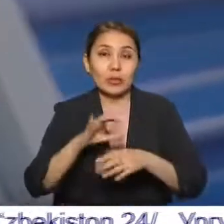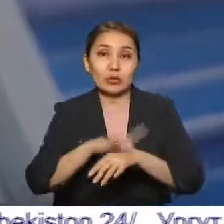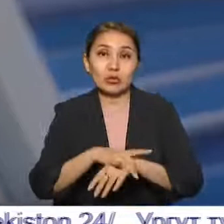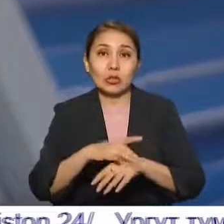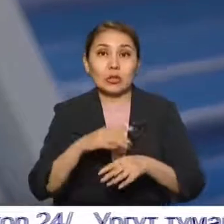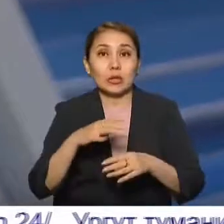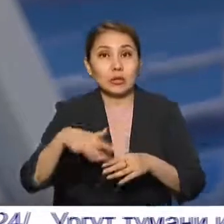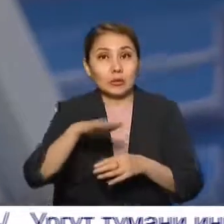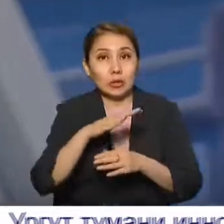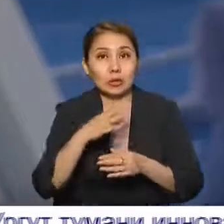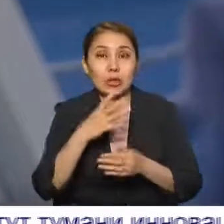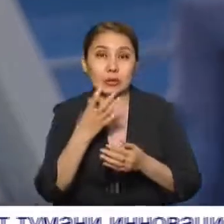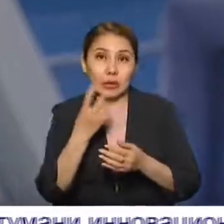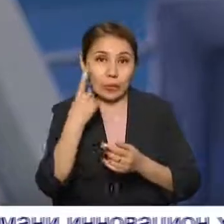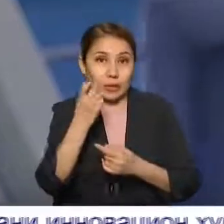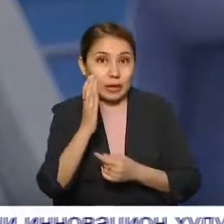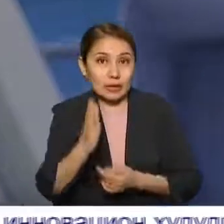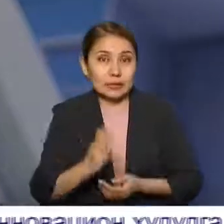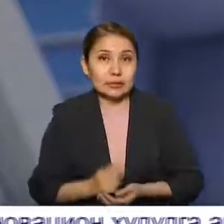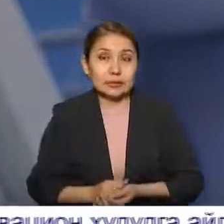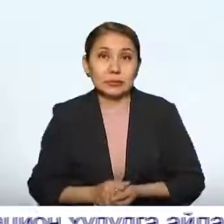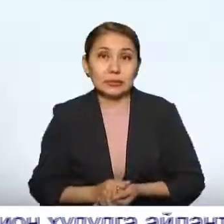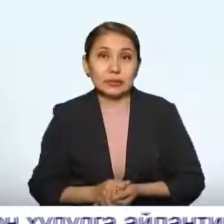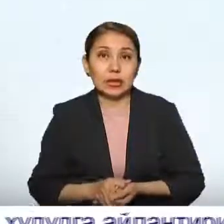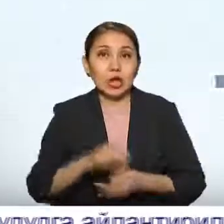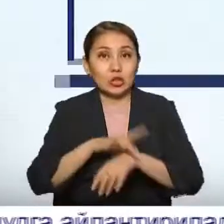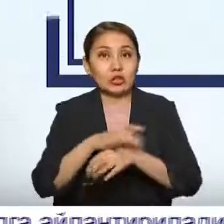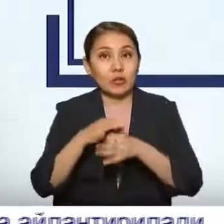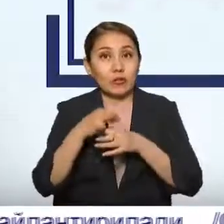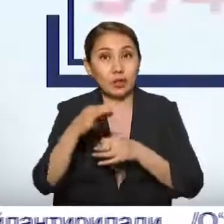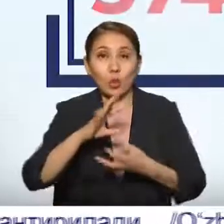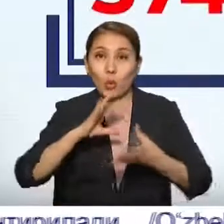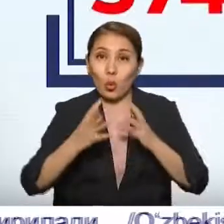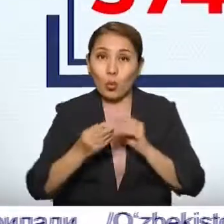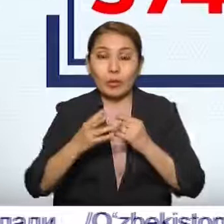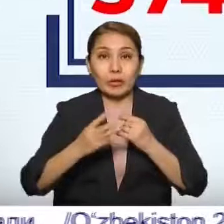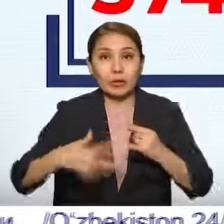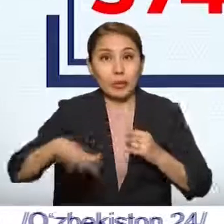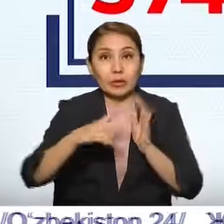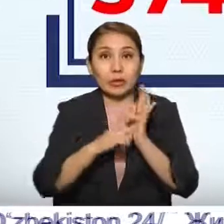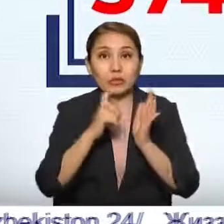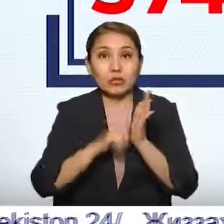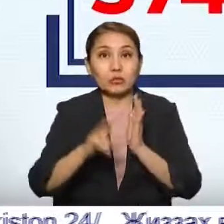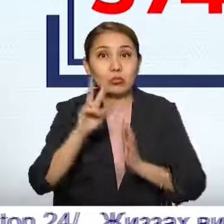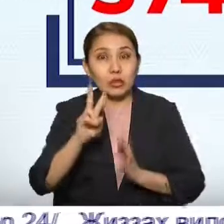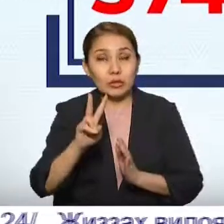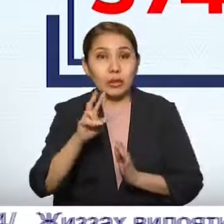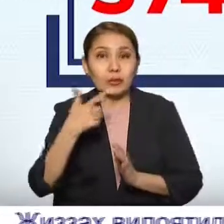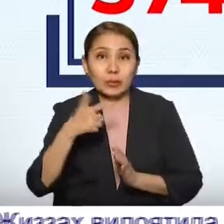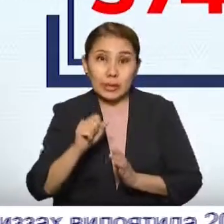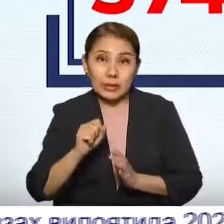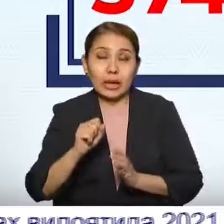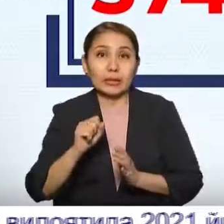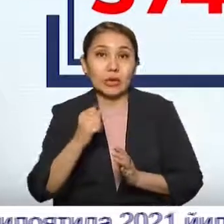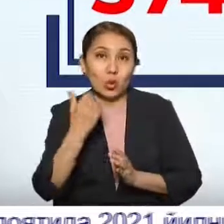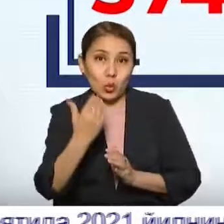viloyati misolida muxbirimiz xabar qiladi. Toshkent viloyatining umumiy yer maydoni 772062 gektarni tashkil